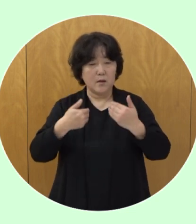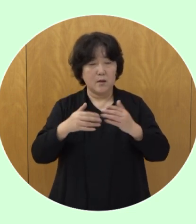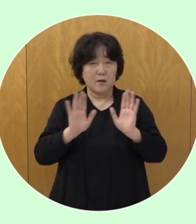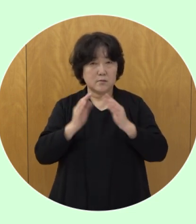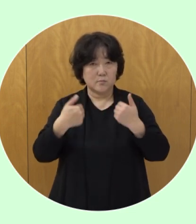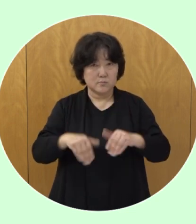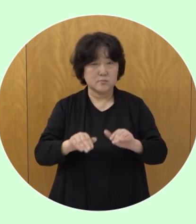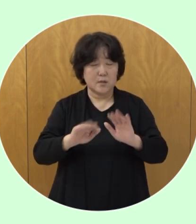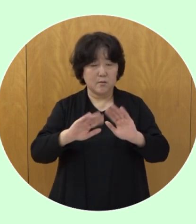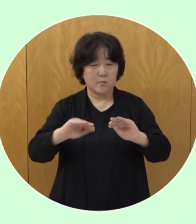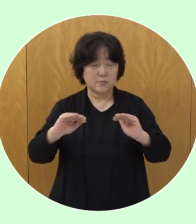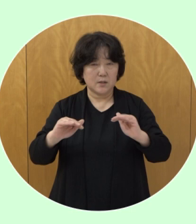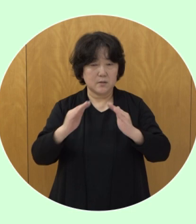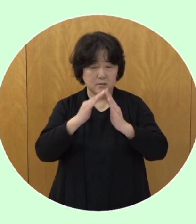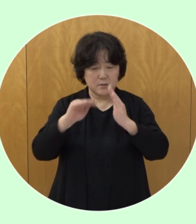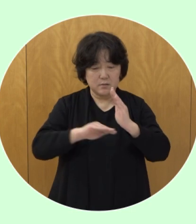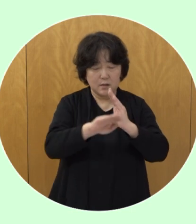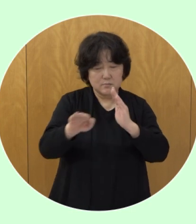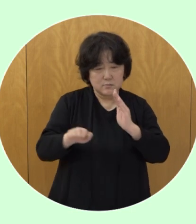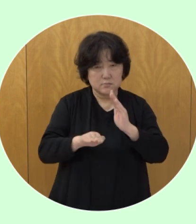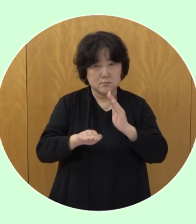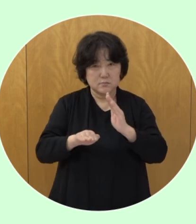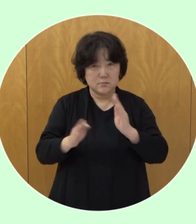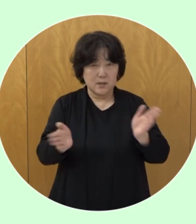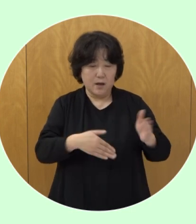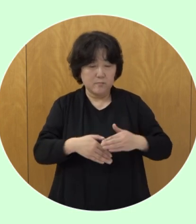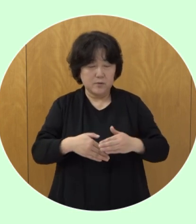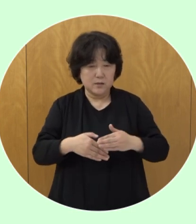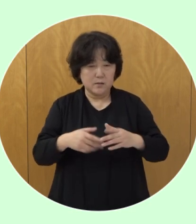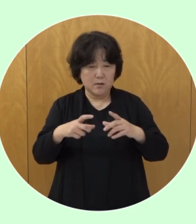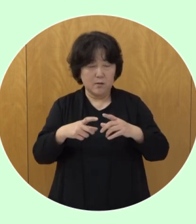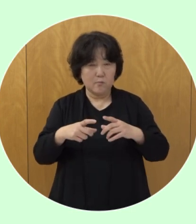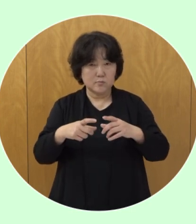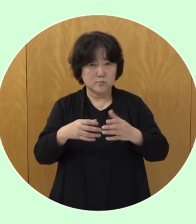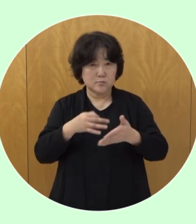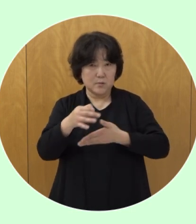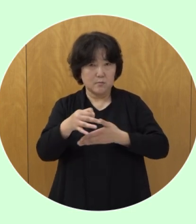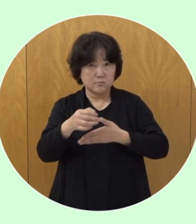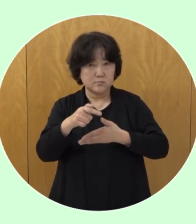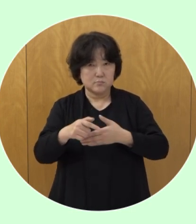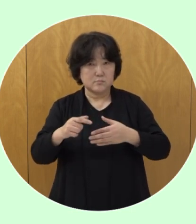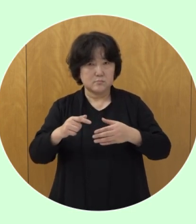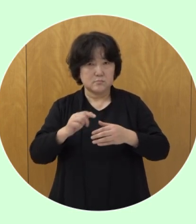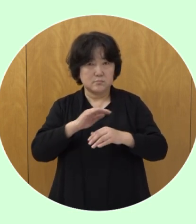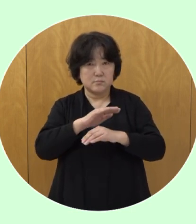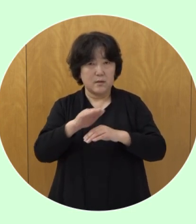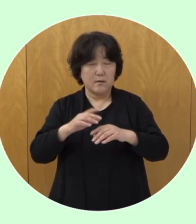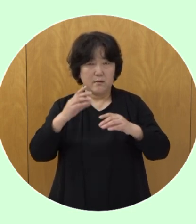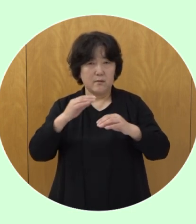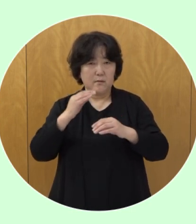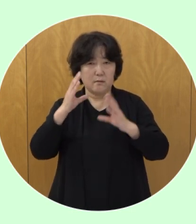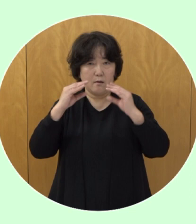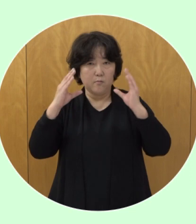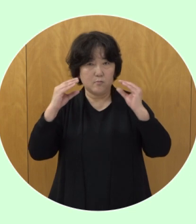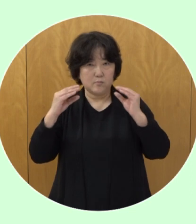子育て世帯に対し、紙おむつの購入を支援する笑顔の子育て応援事業を実施し